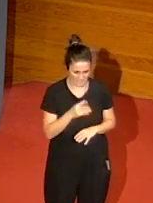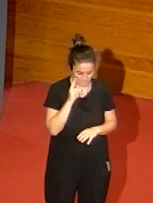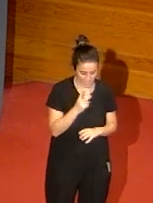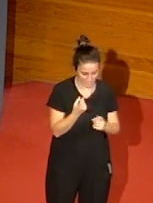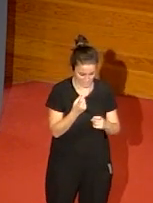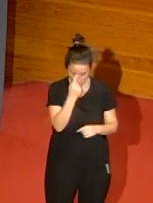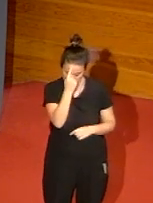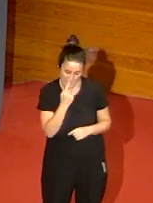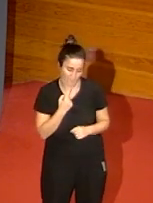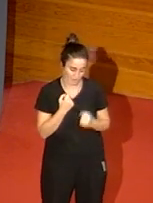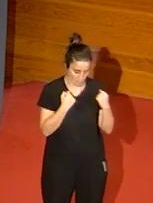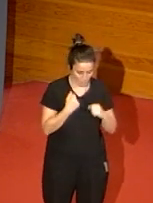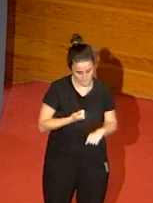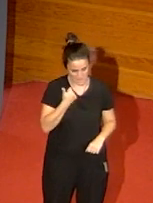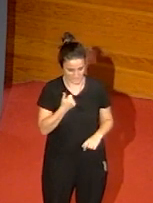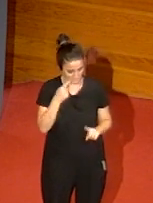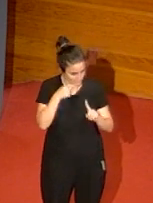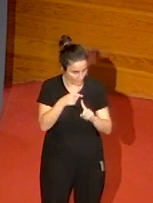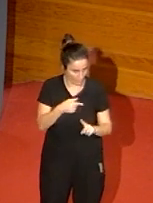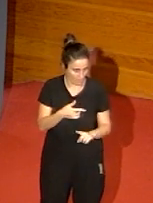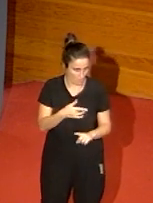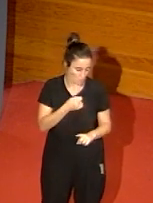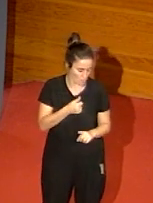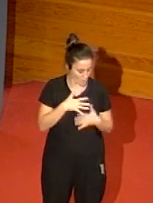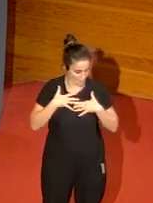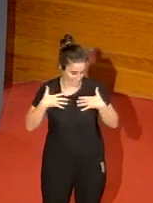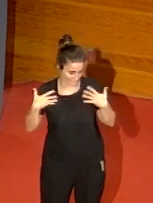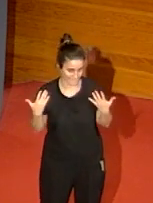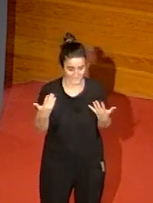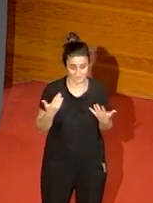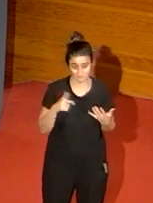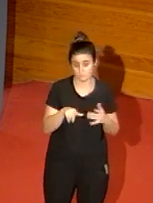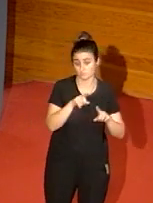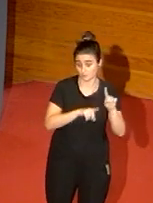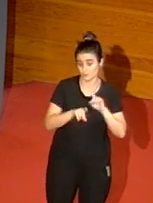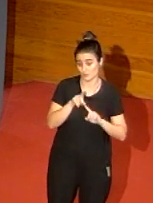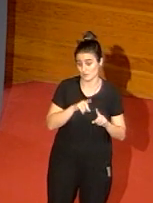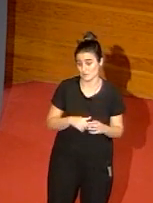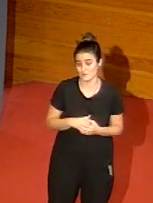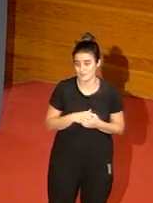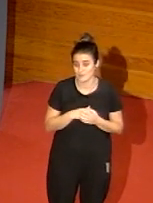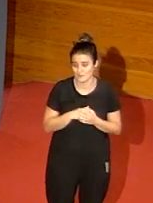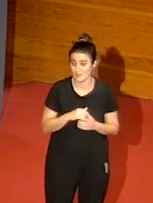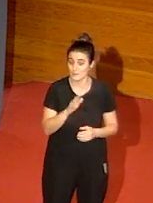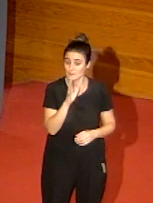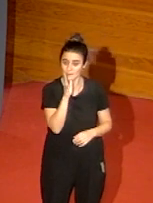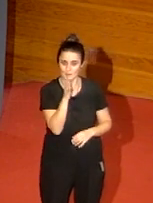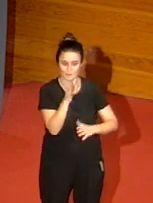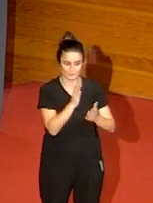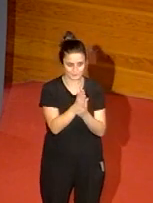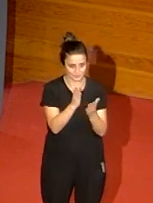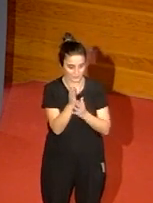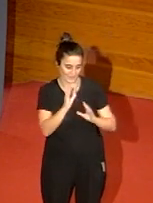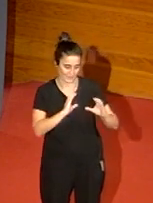ditugu unkitzeko, ez? Eta hori arazo bat da. Ze edabide askok uste dute,